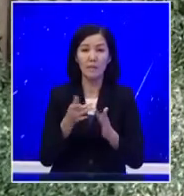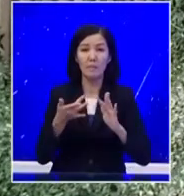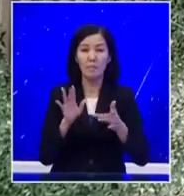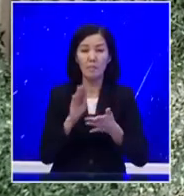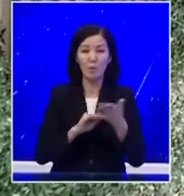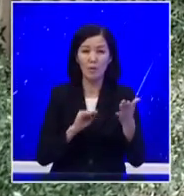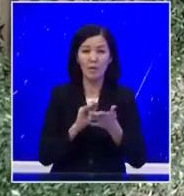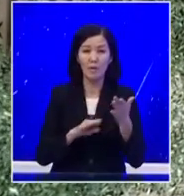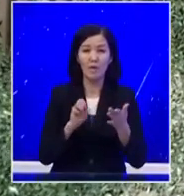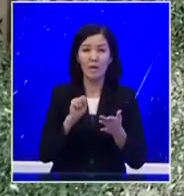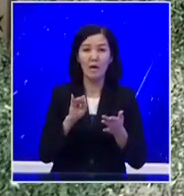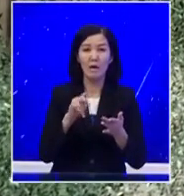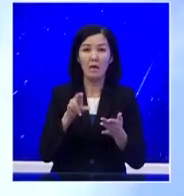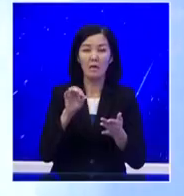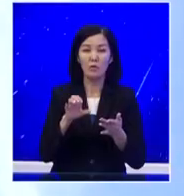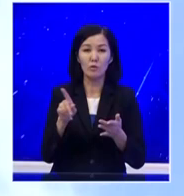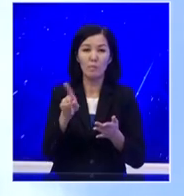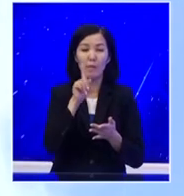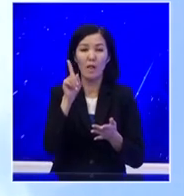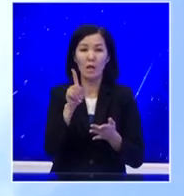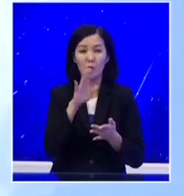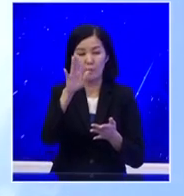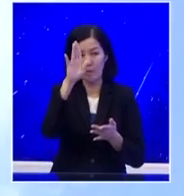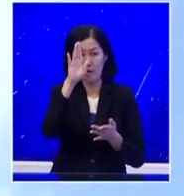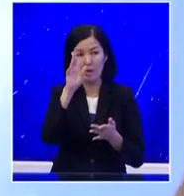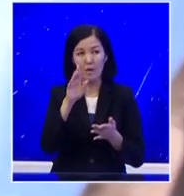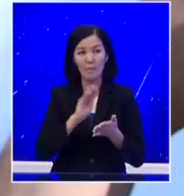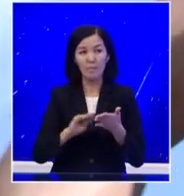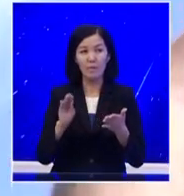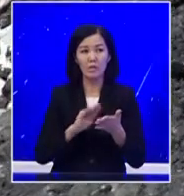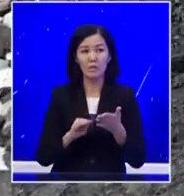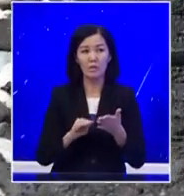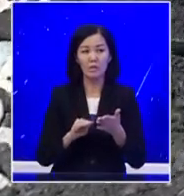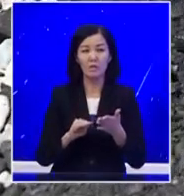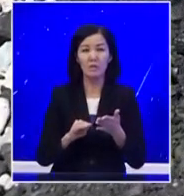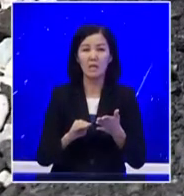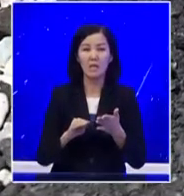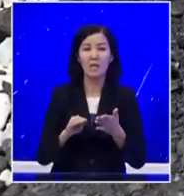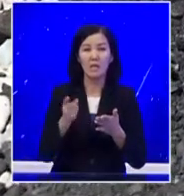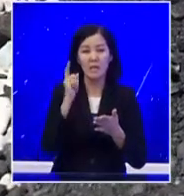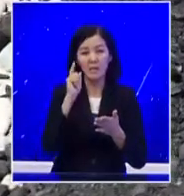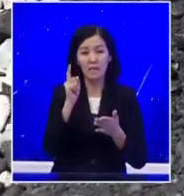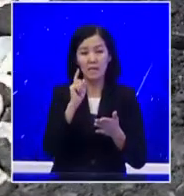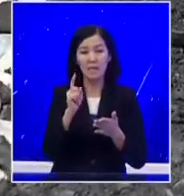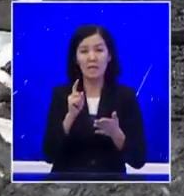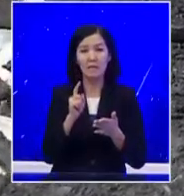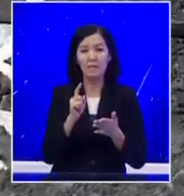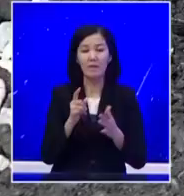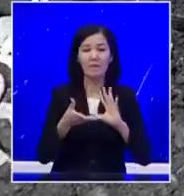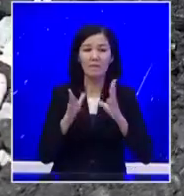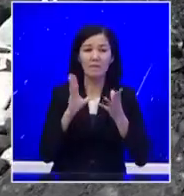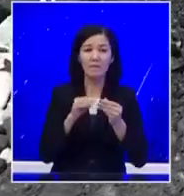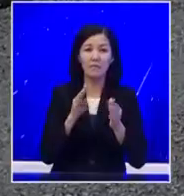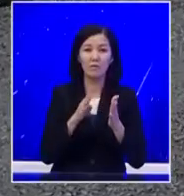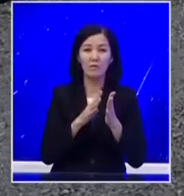один из них айда skirt аиф молодой парень занимается блогинга он недавно его страничка в инстаграмме криспи талды-курган насчитывает почти